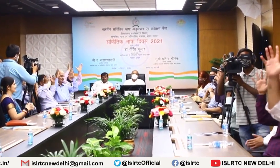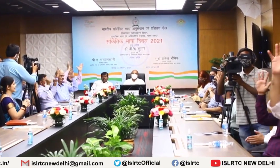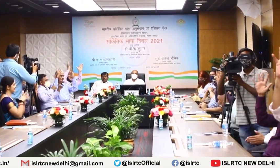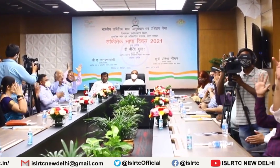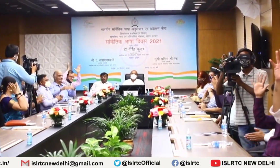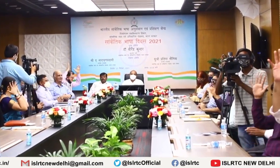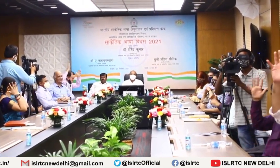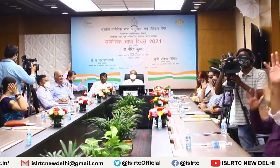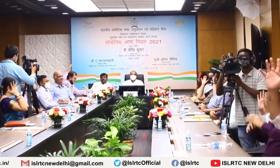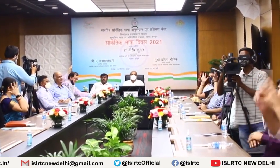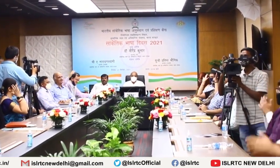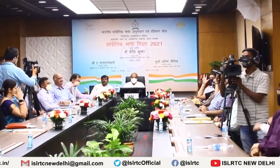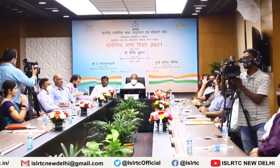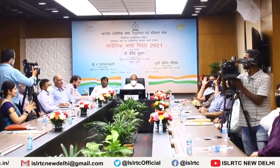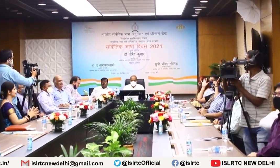थैंक यू सो मच सर।